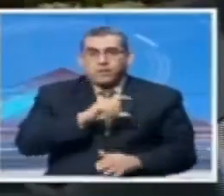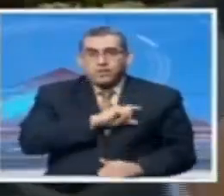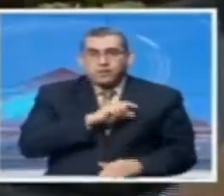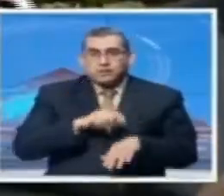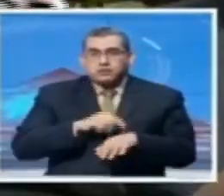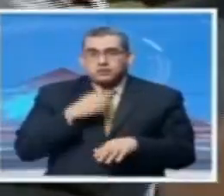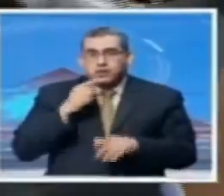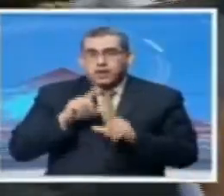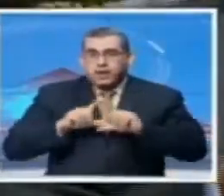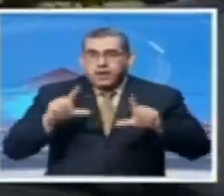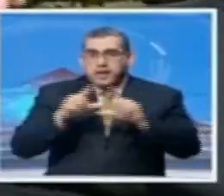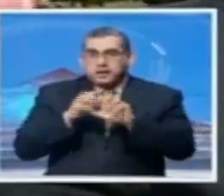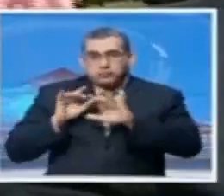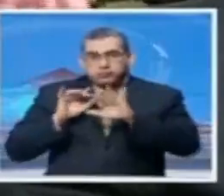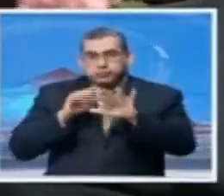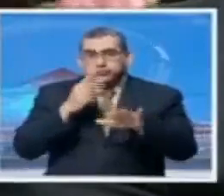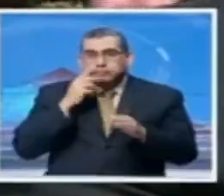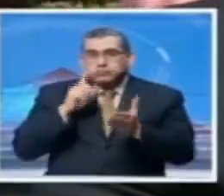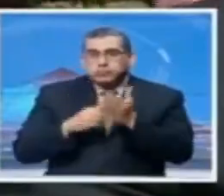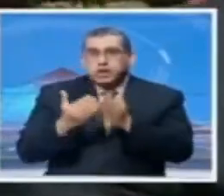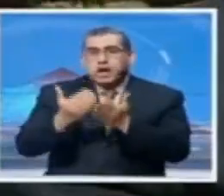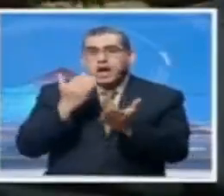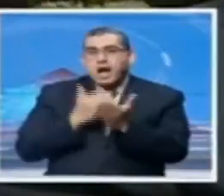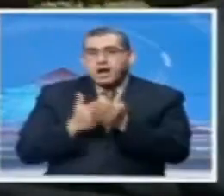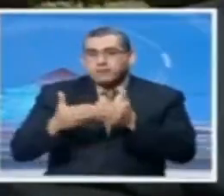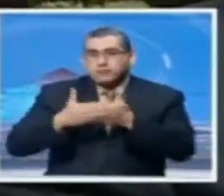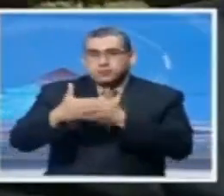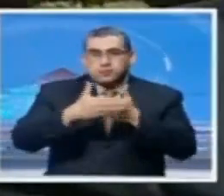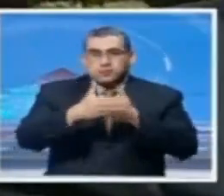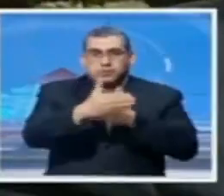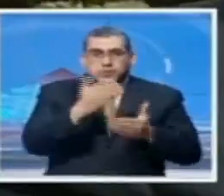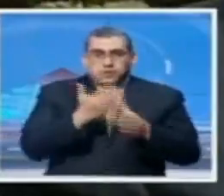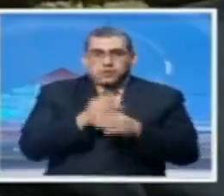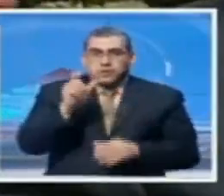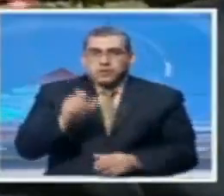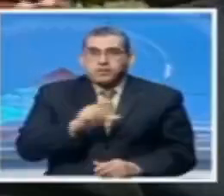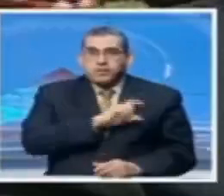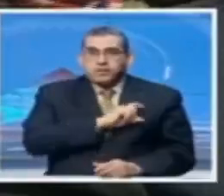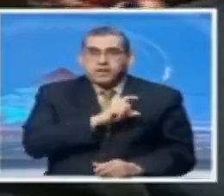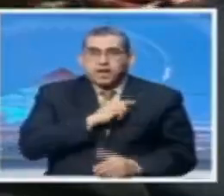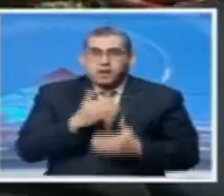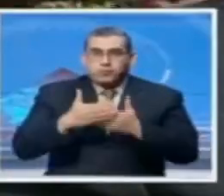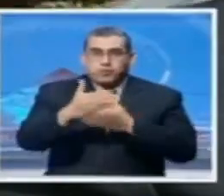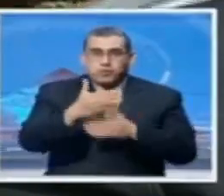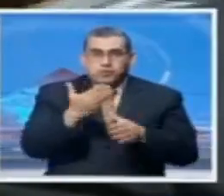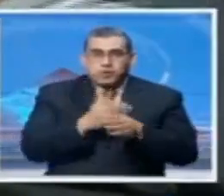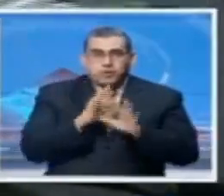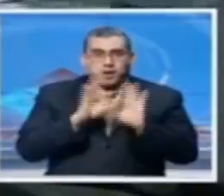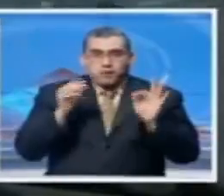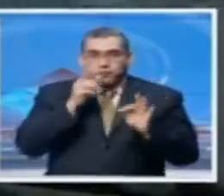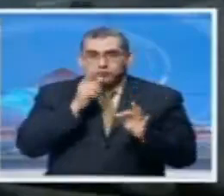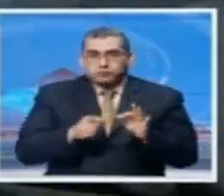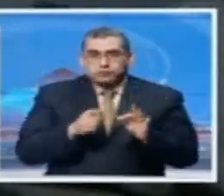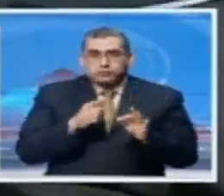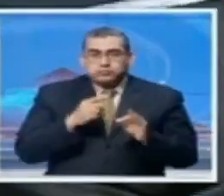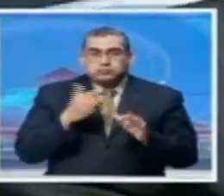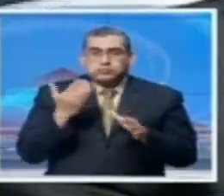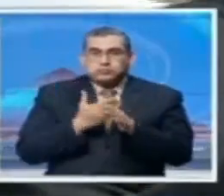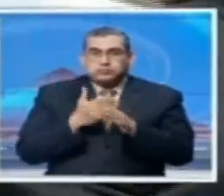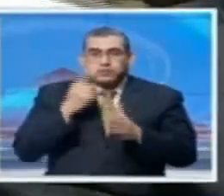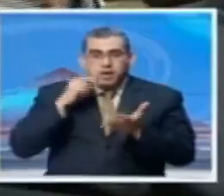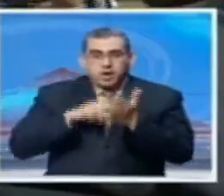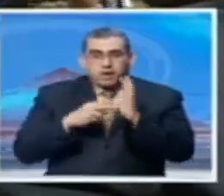بقى دخول اللجان والتأكد على المسافات اللي موجودة بين كل طالب والتاني. ودي كلها مش مجرد اليوم، لا احنا